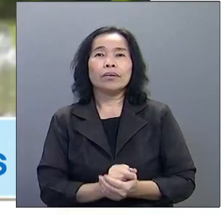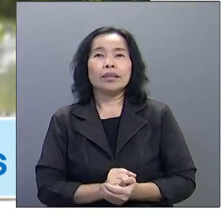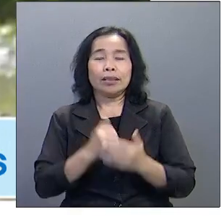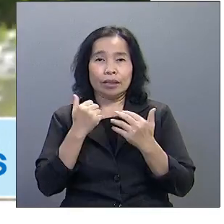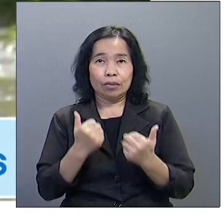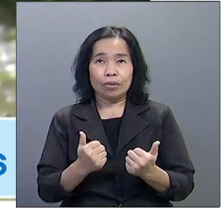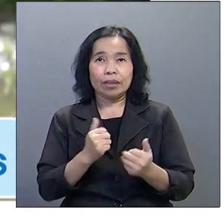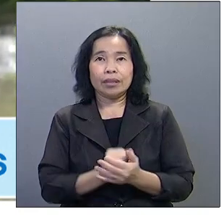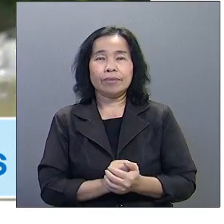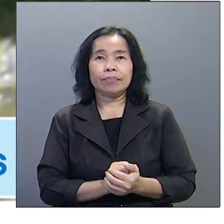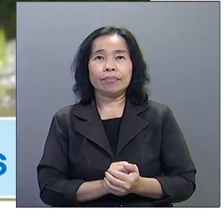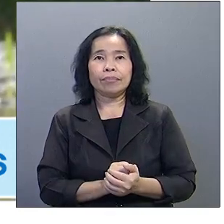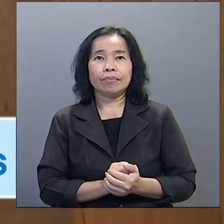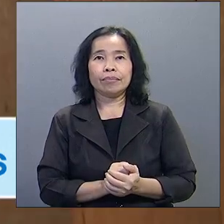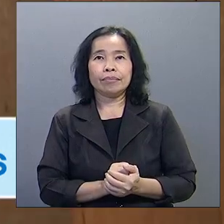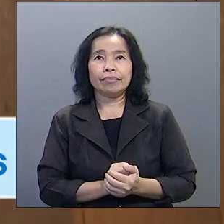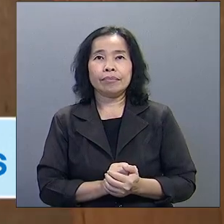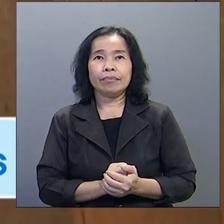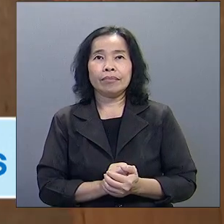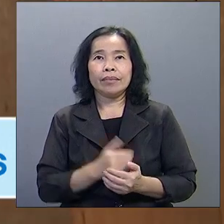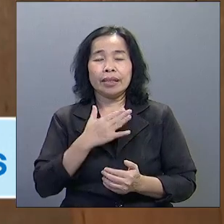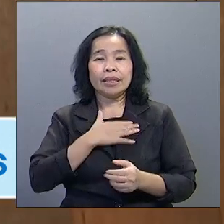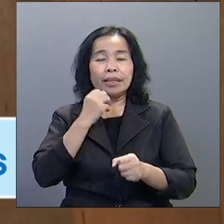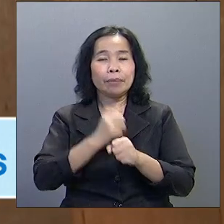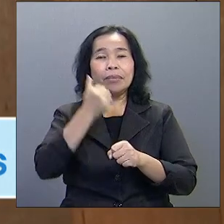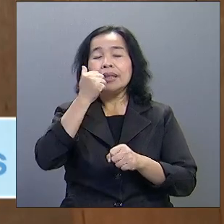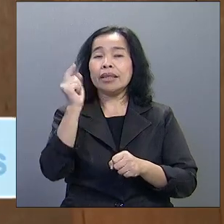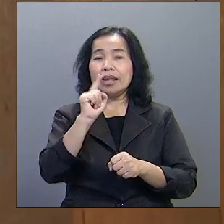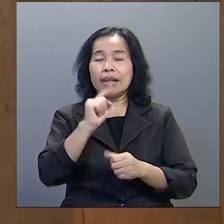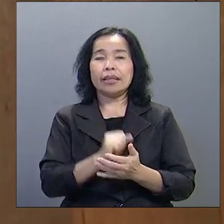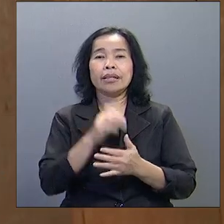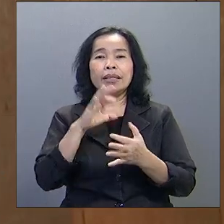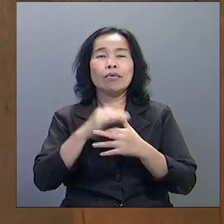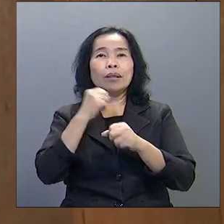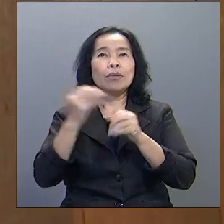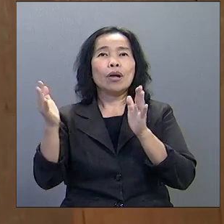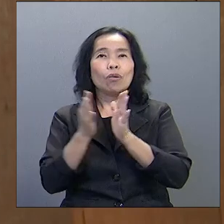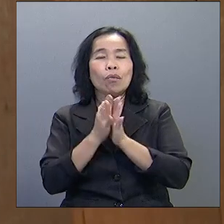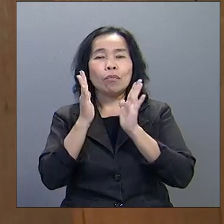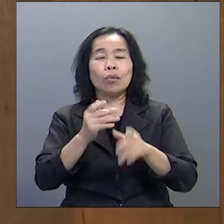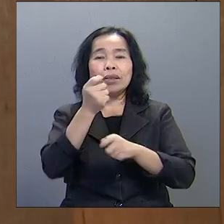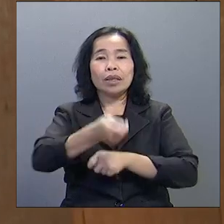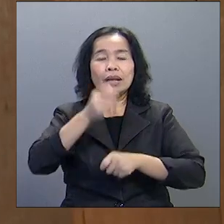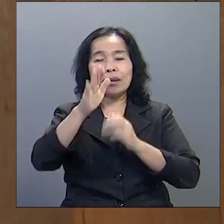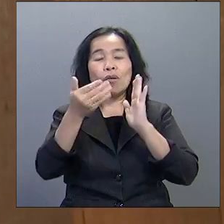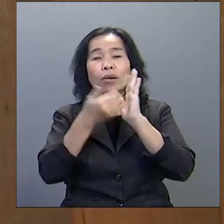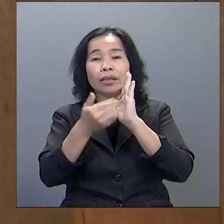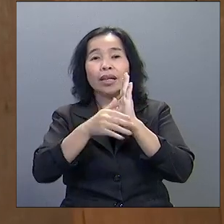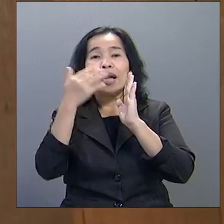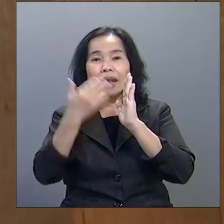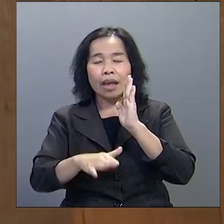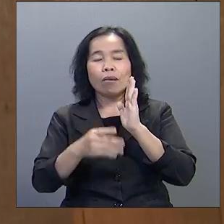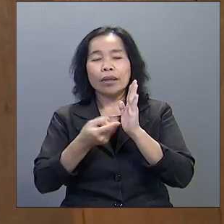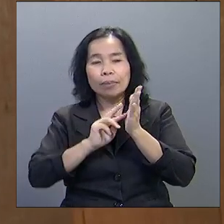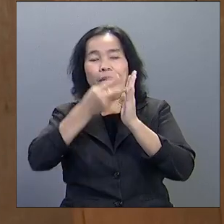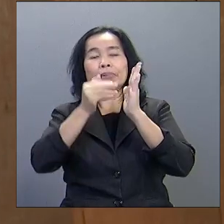ๆจากที่ที่เราเราประสบความสำเร็จในการทำงานร่วมกับเกษตรกรที่อีสานเนาะแล้วก็เราเป็นคนเชียงใหม่